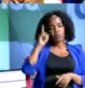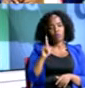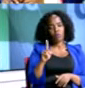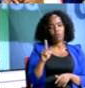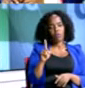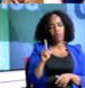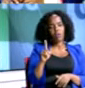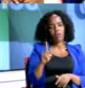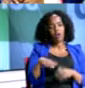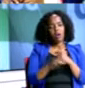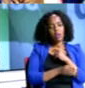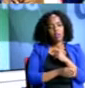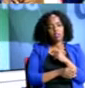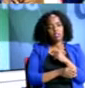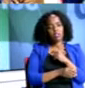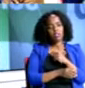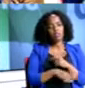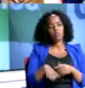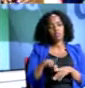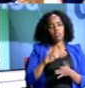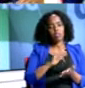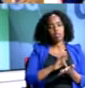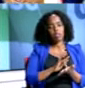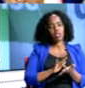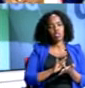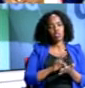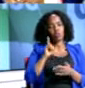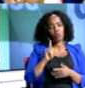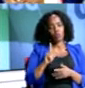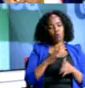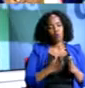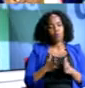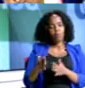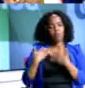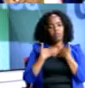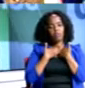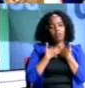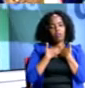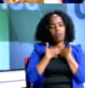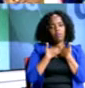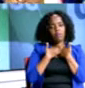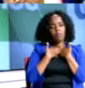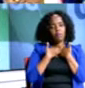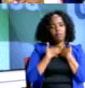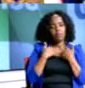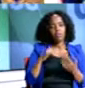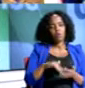akka biyati, sentarin tokamu jidugalesi tokopai jer. Jidugalesi kunini,